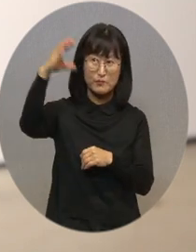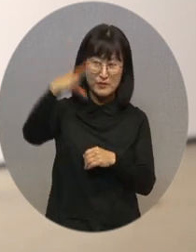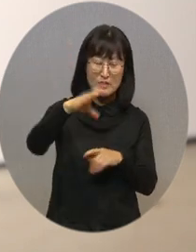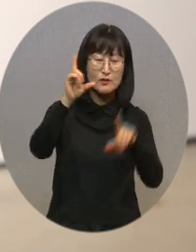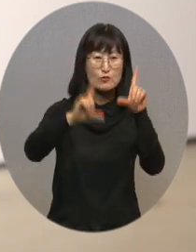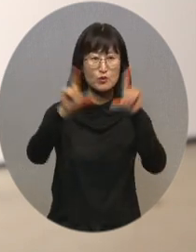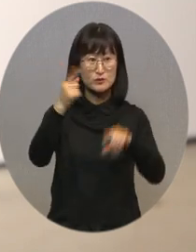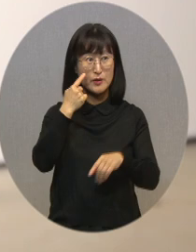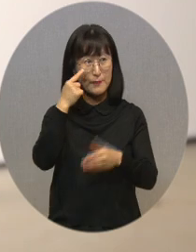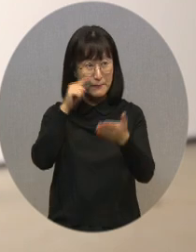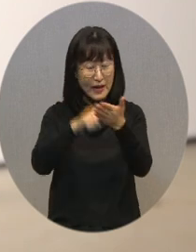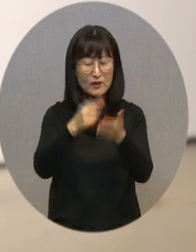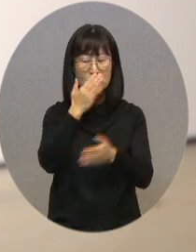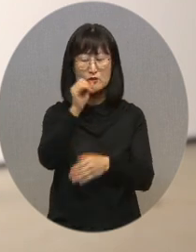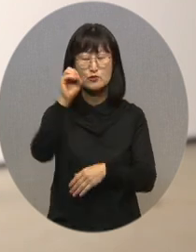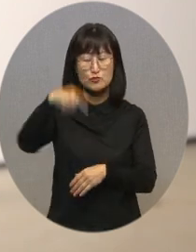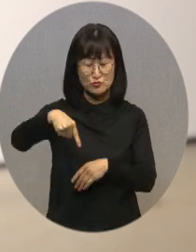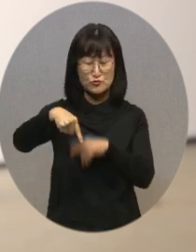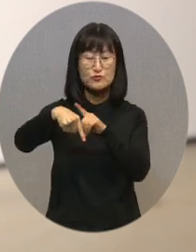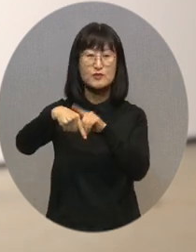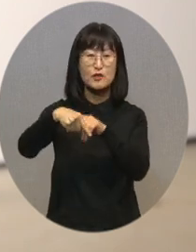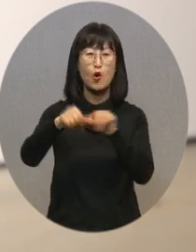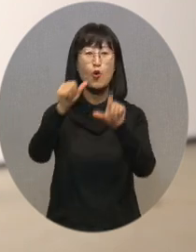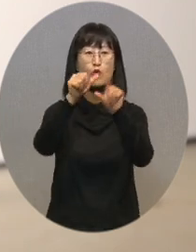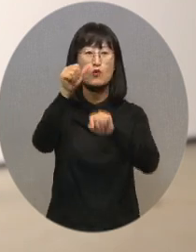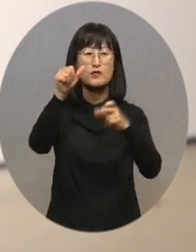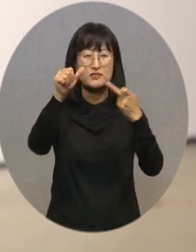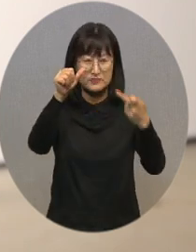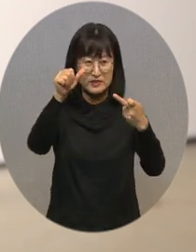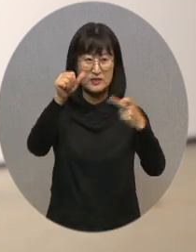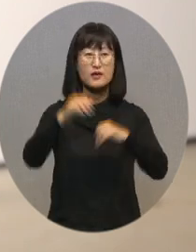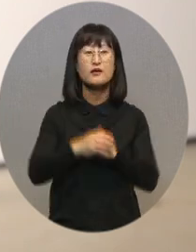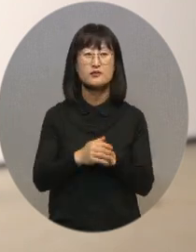작가의 전시는 오는 5월 12일까지